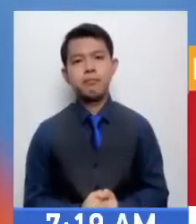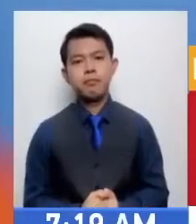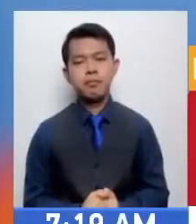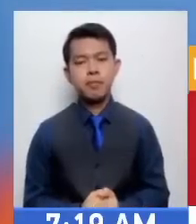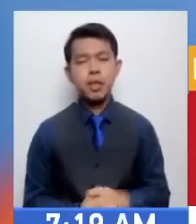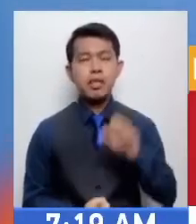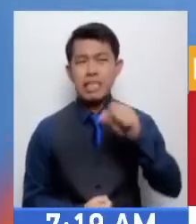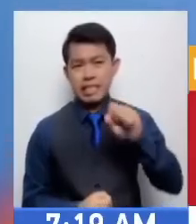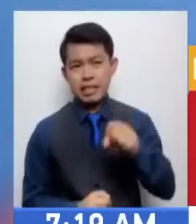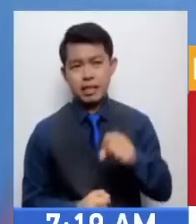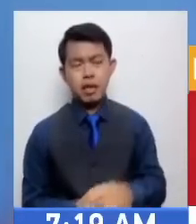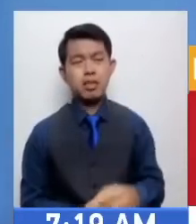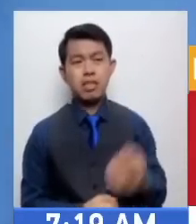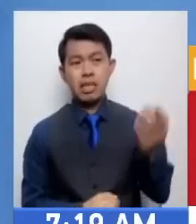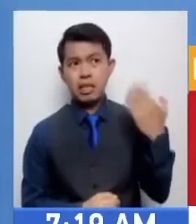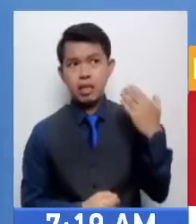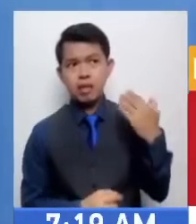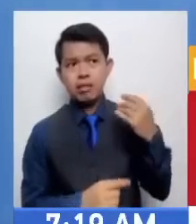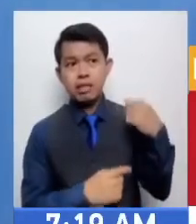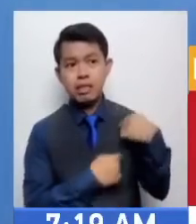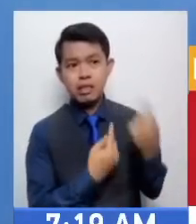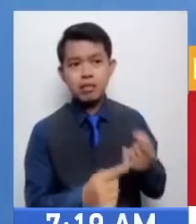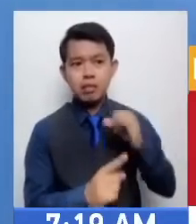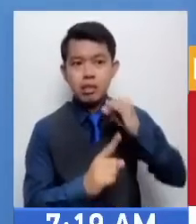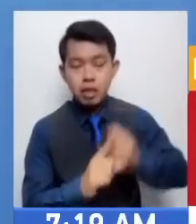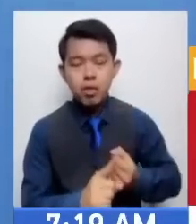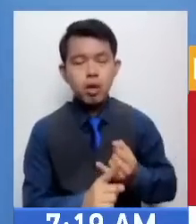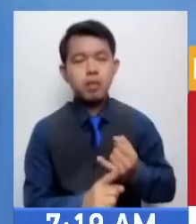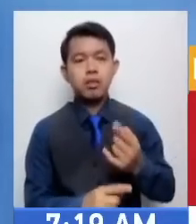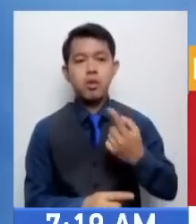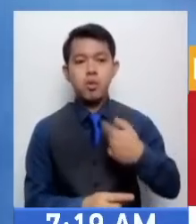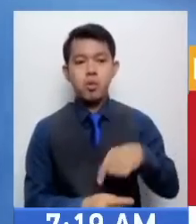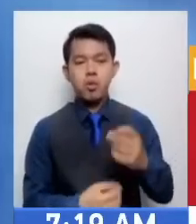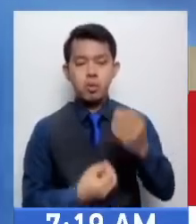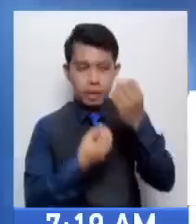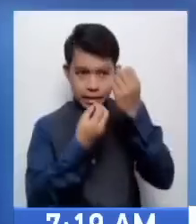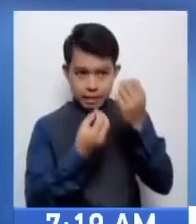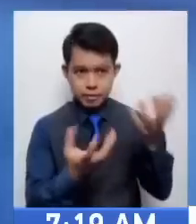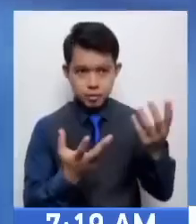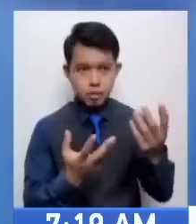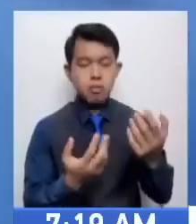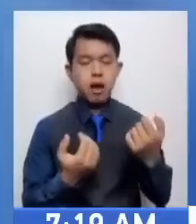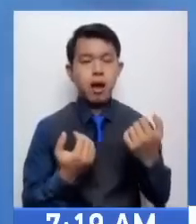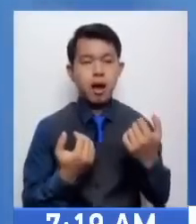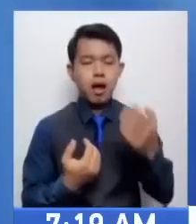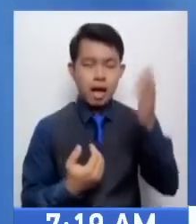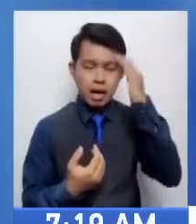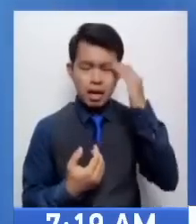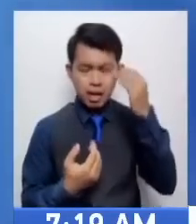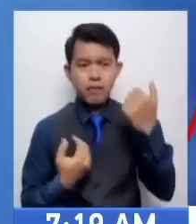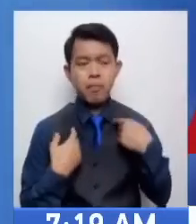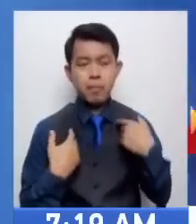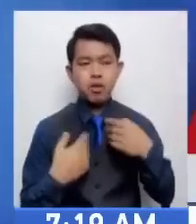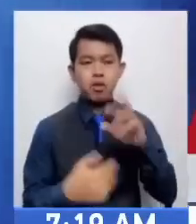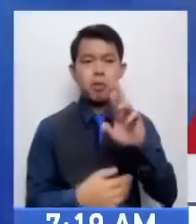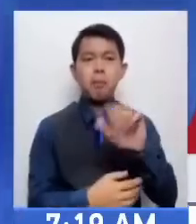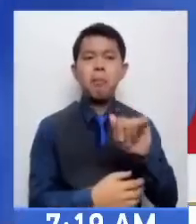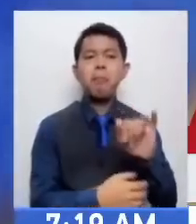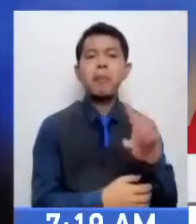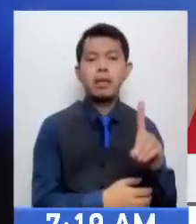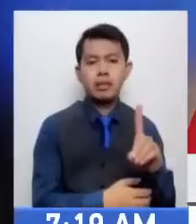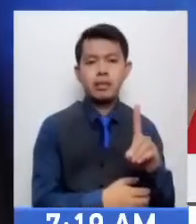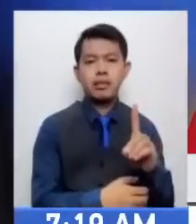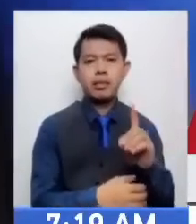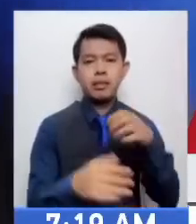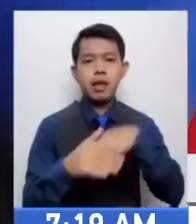po. Amin ang ibinunyag po yan na magkakaroon nga ng ganyan. At alam niyo po, it